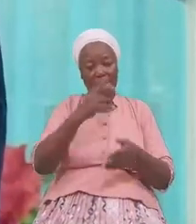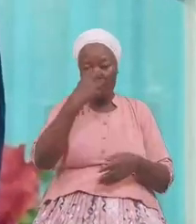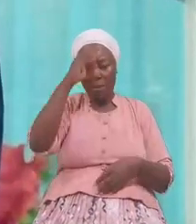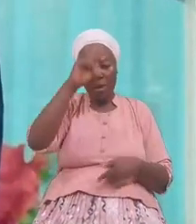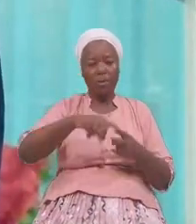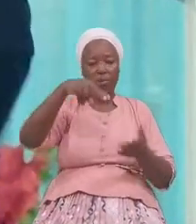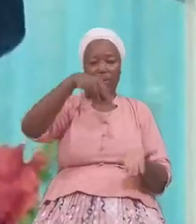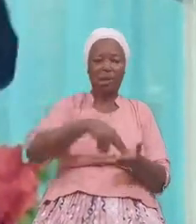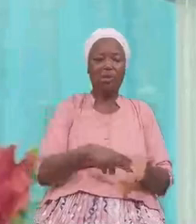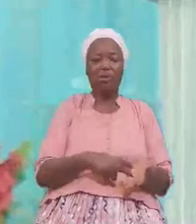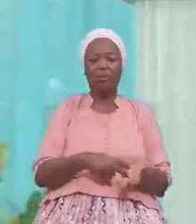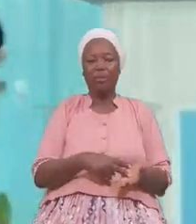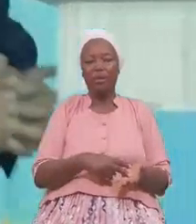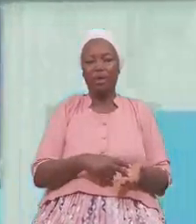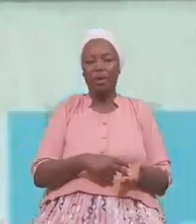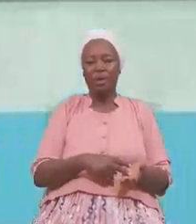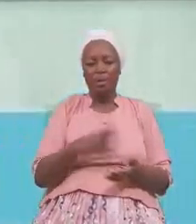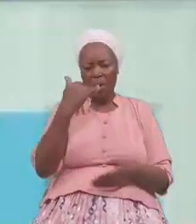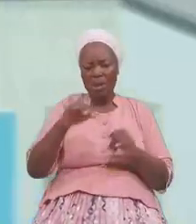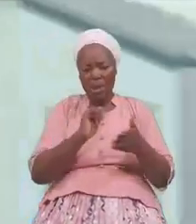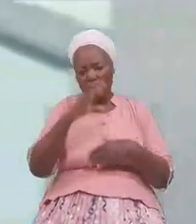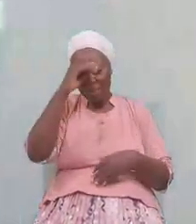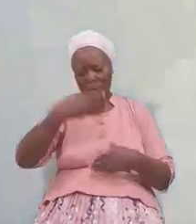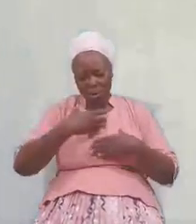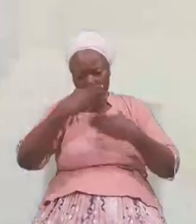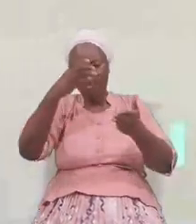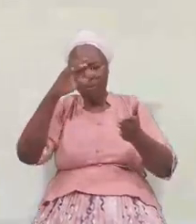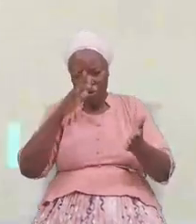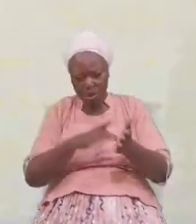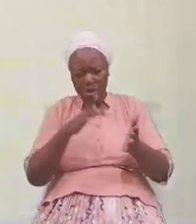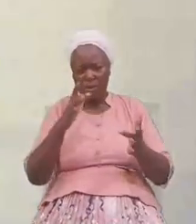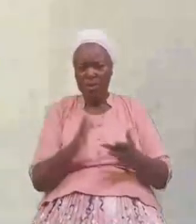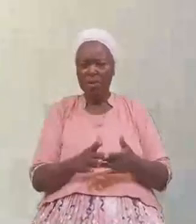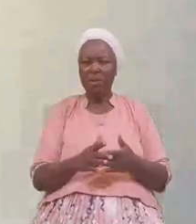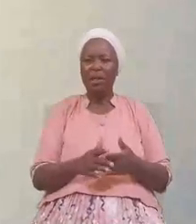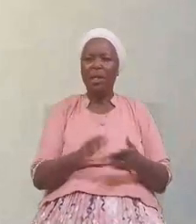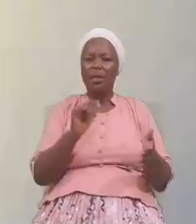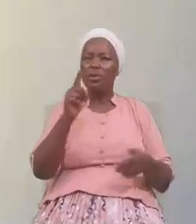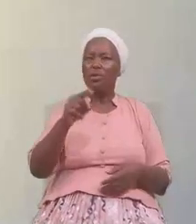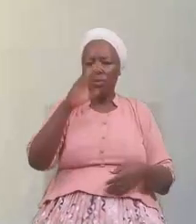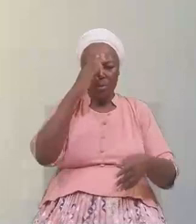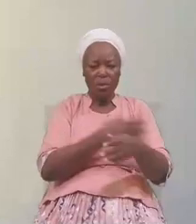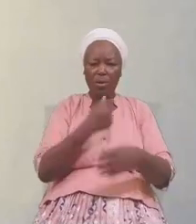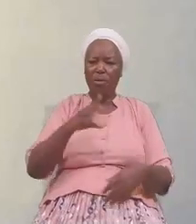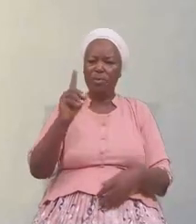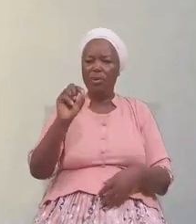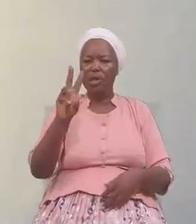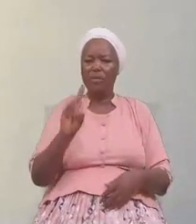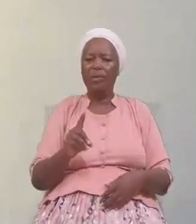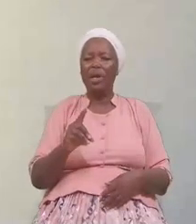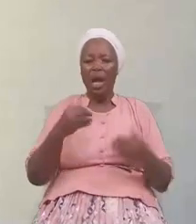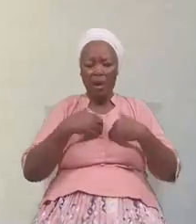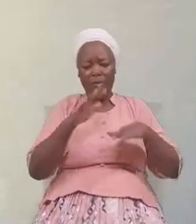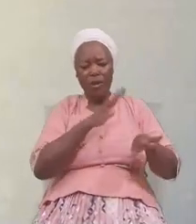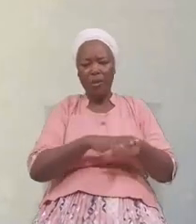Pourquoi est-ce que cet homme a crié, Jésus, fils de David, aie pitié de moi? Pourquoi est-ce qu'il